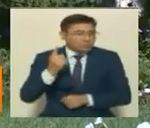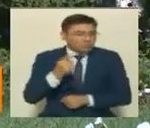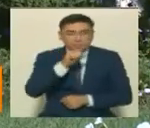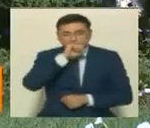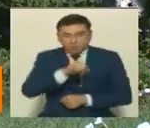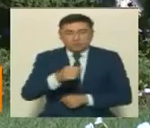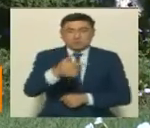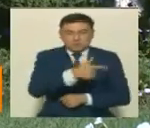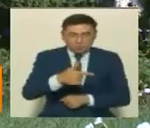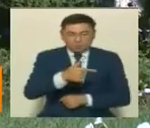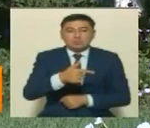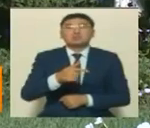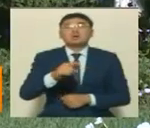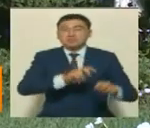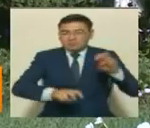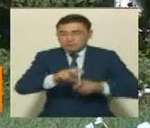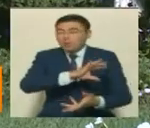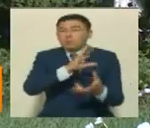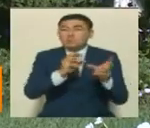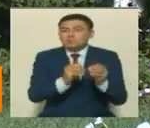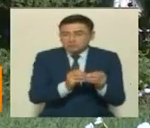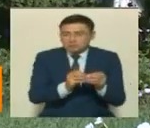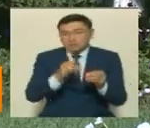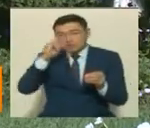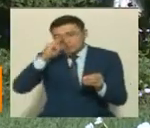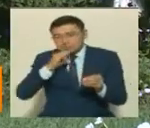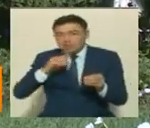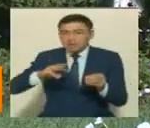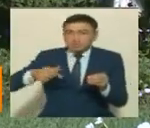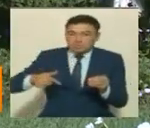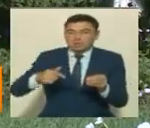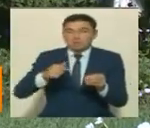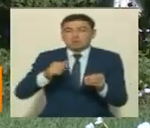геологоразведки будет зависеть и деятельность Мангистау-Мунайгаза.